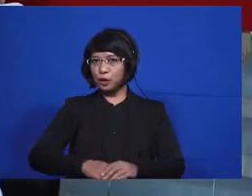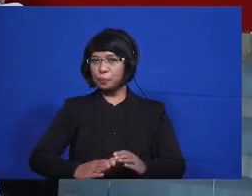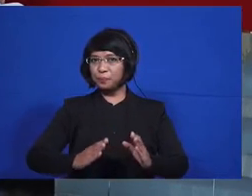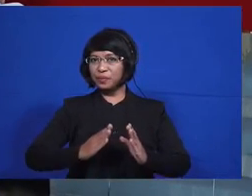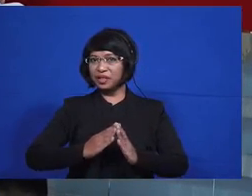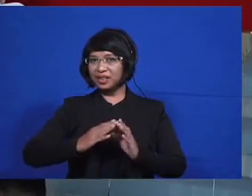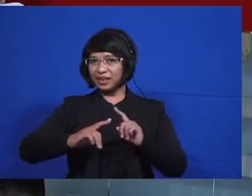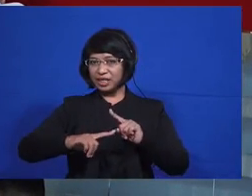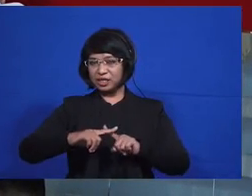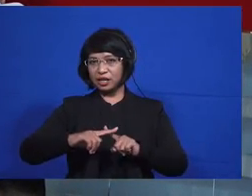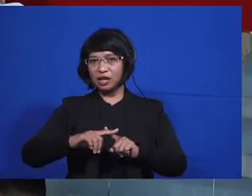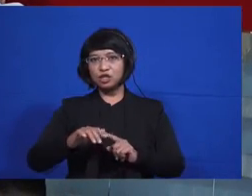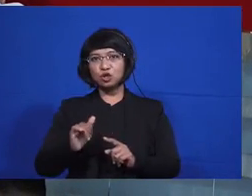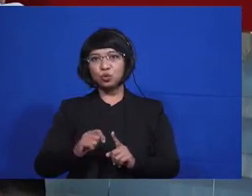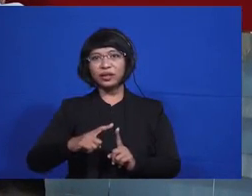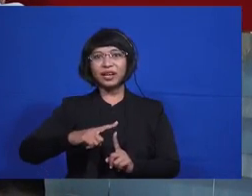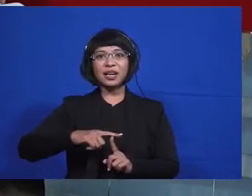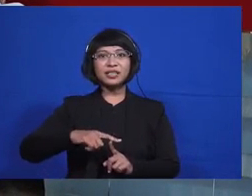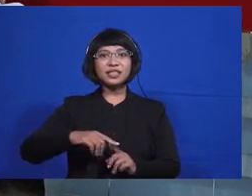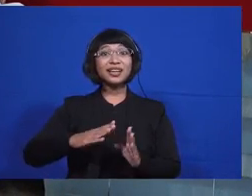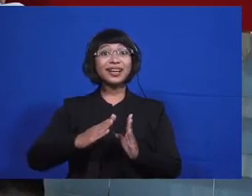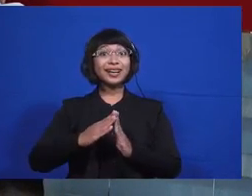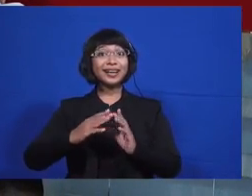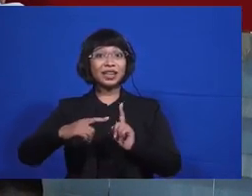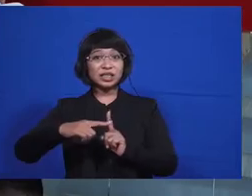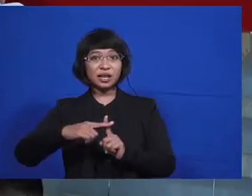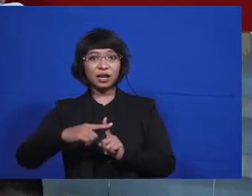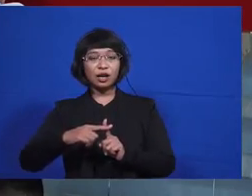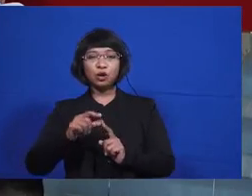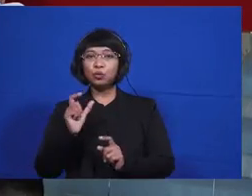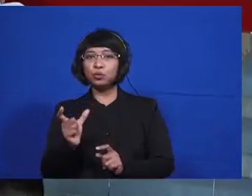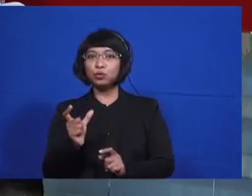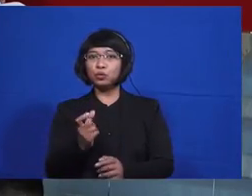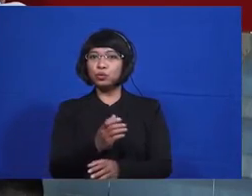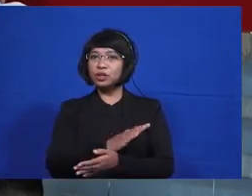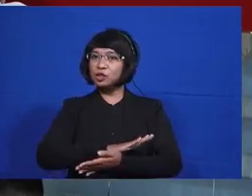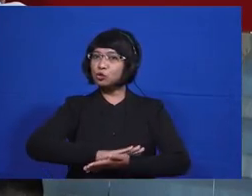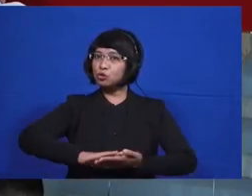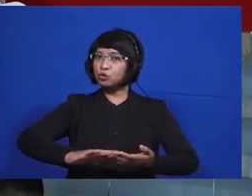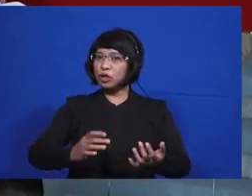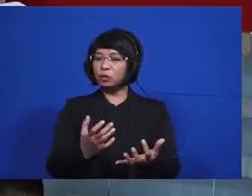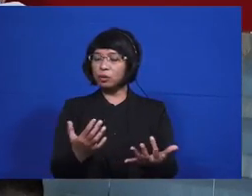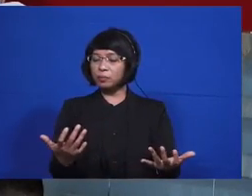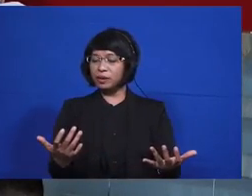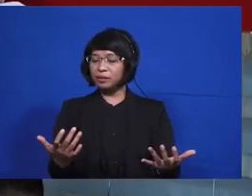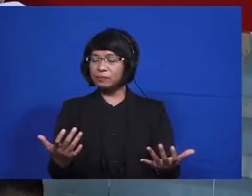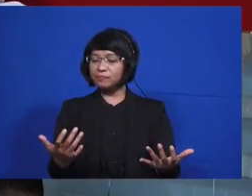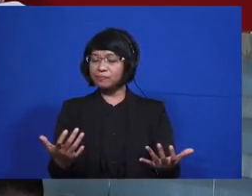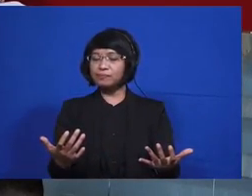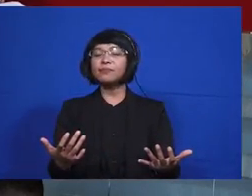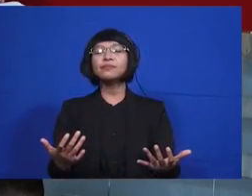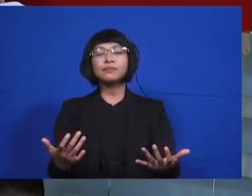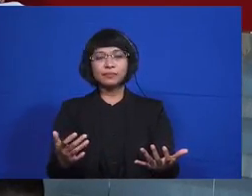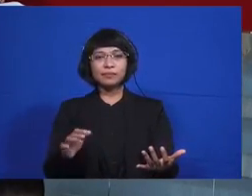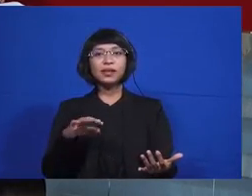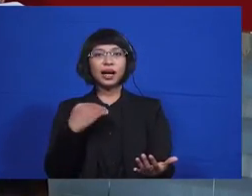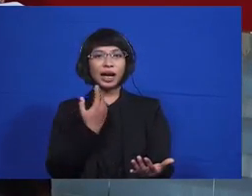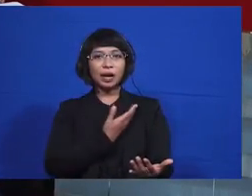tradisi gereja demi kemuliaan Allah dan pengudusan umatnya? Kami bersedia.